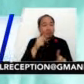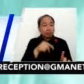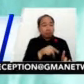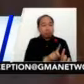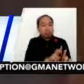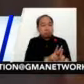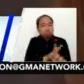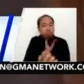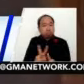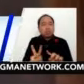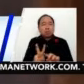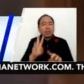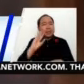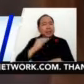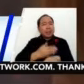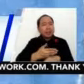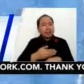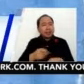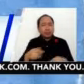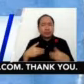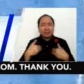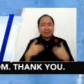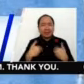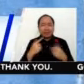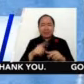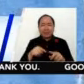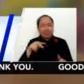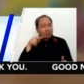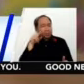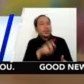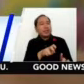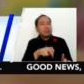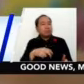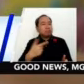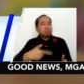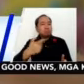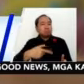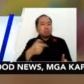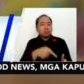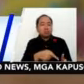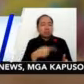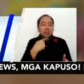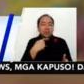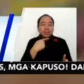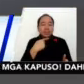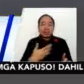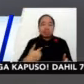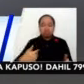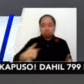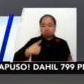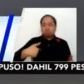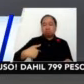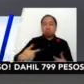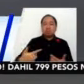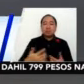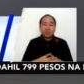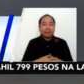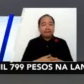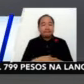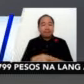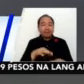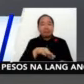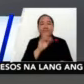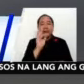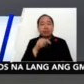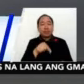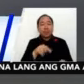na pareho pa namang menor de edad. Ayon sa pulisya, tinamaan ng bala sa dibdib ang biktima. Na-recovered din sa crime